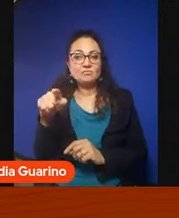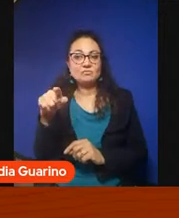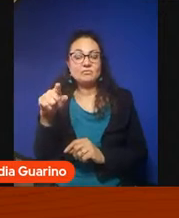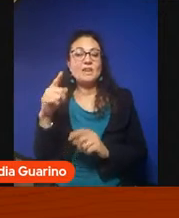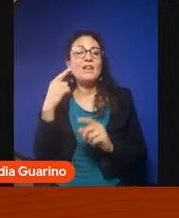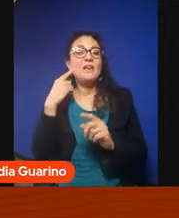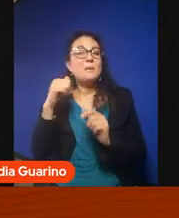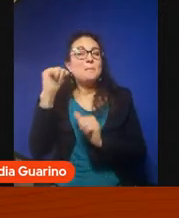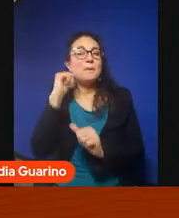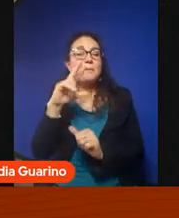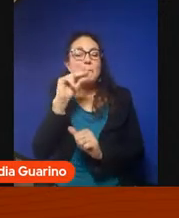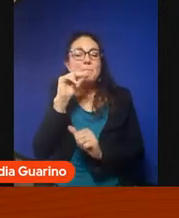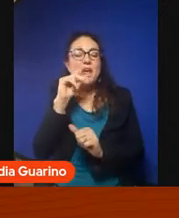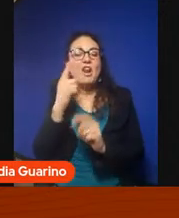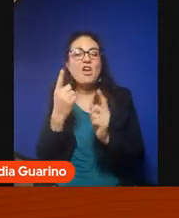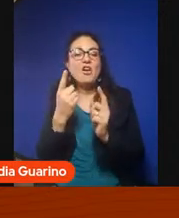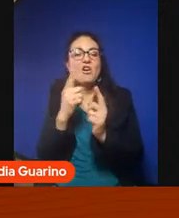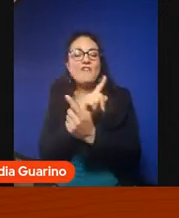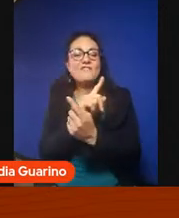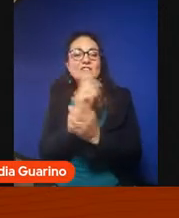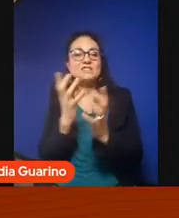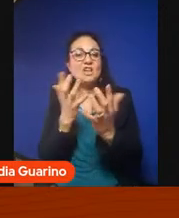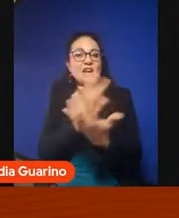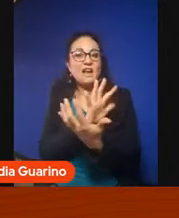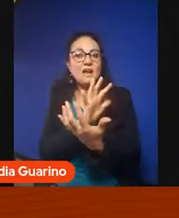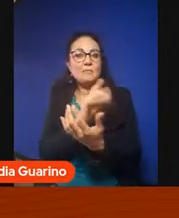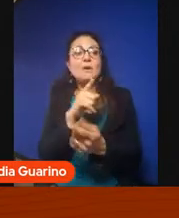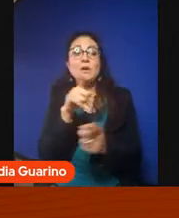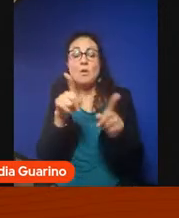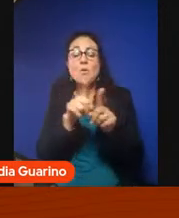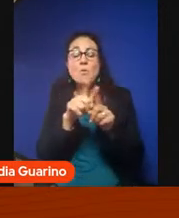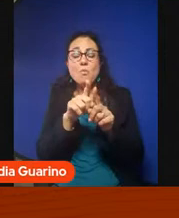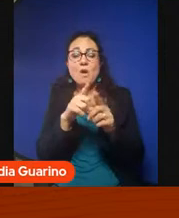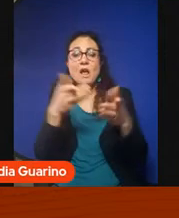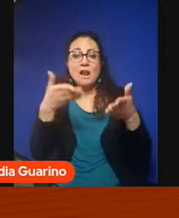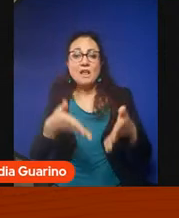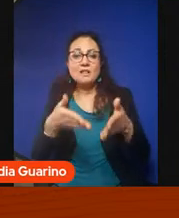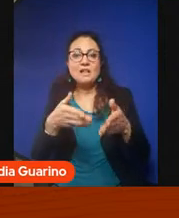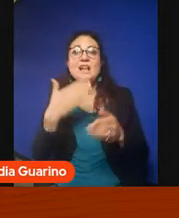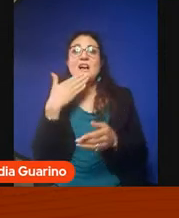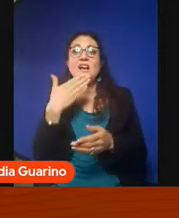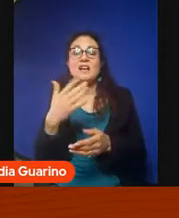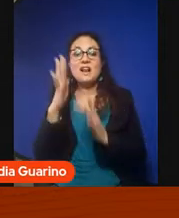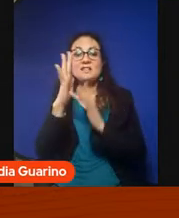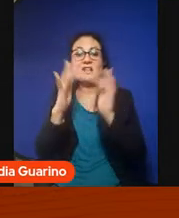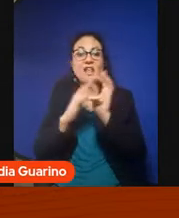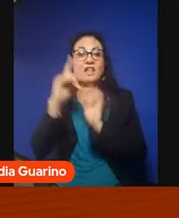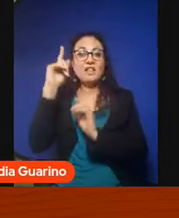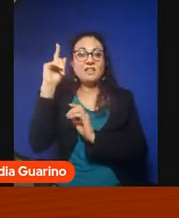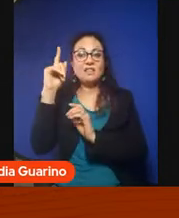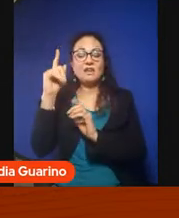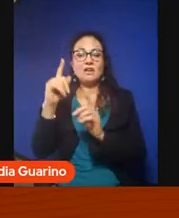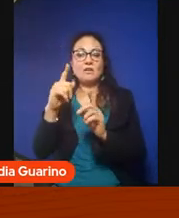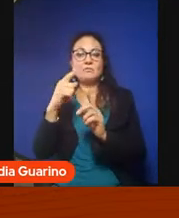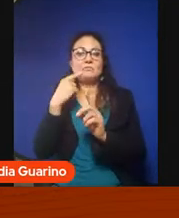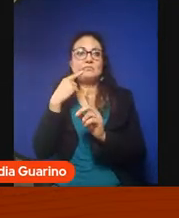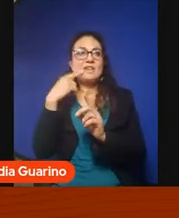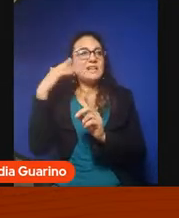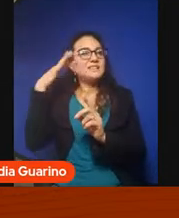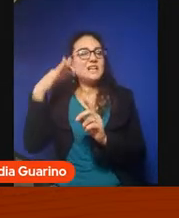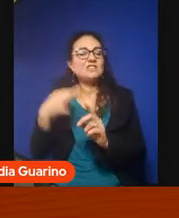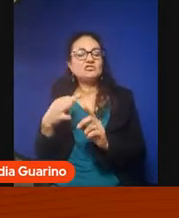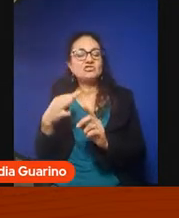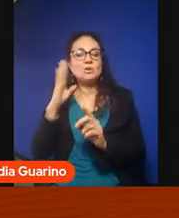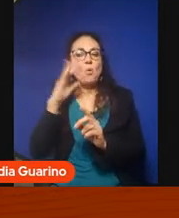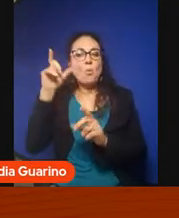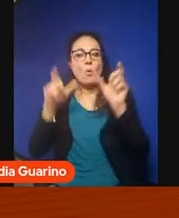ho usato si applica anche qui. La grazia di Dio, comunque la saggezza degli uomini, fa sì che quando passi attraverso